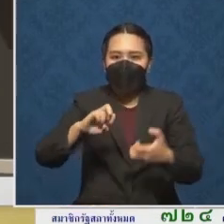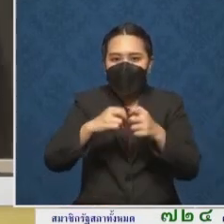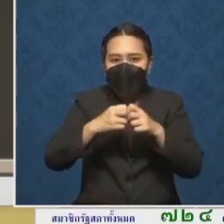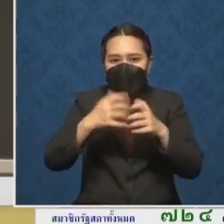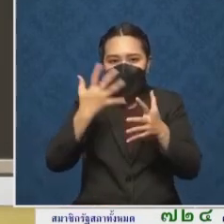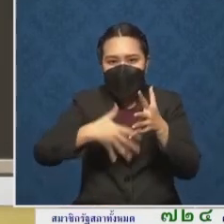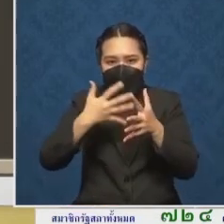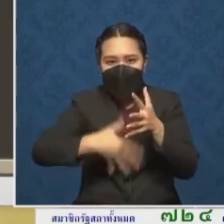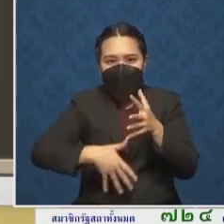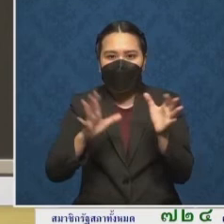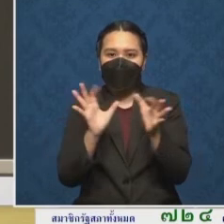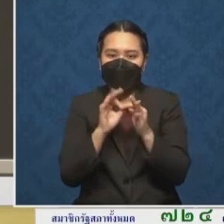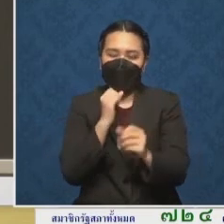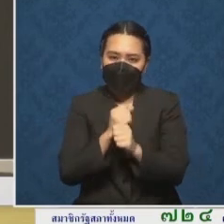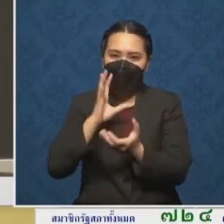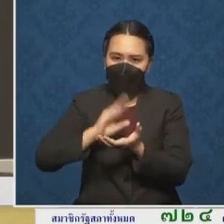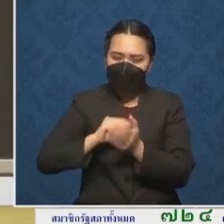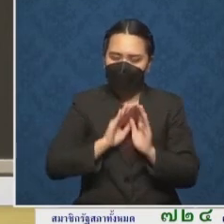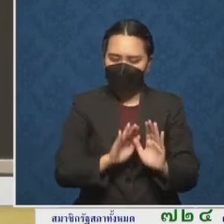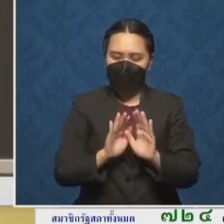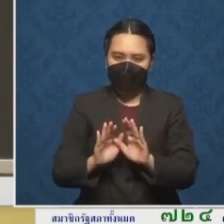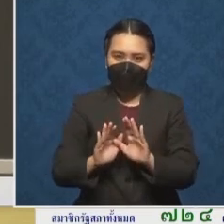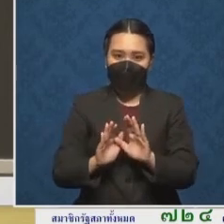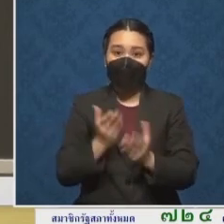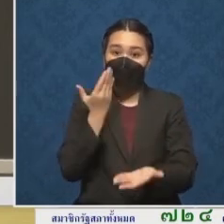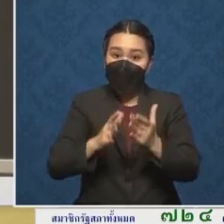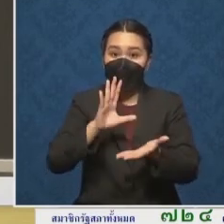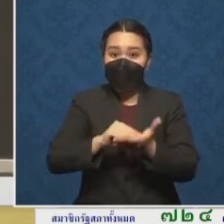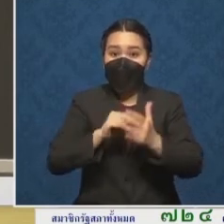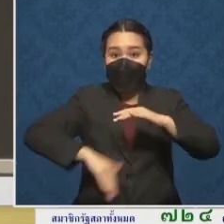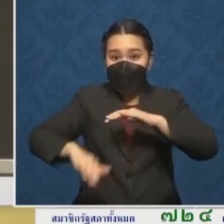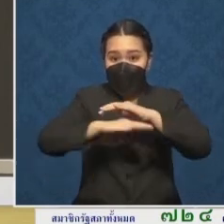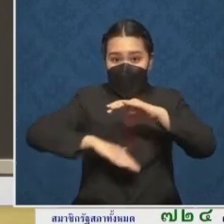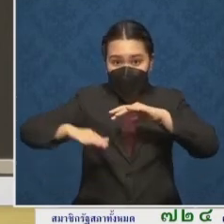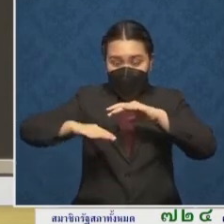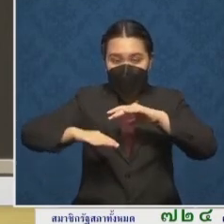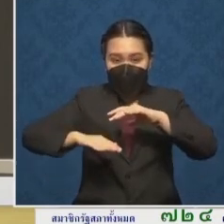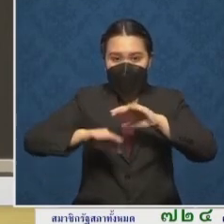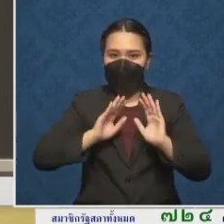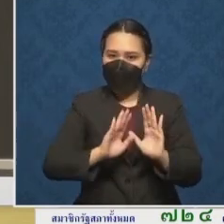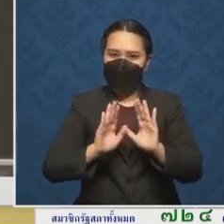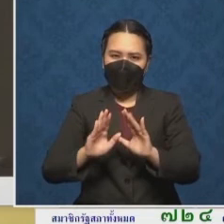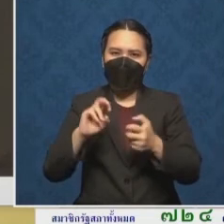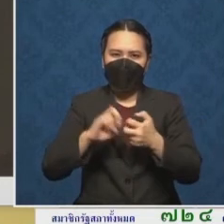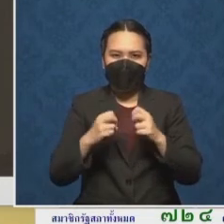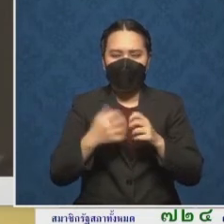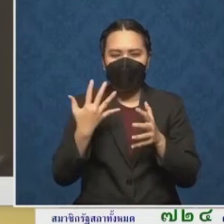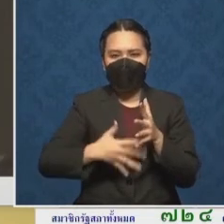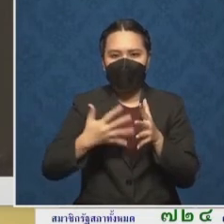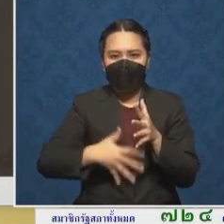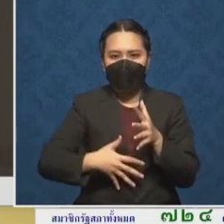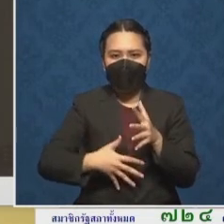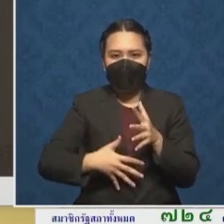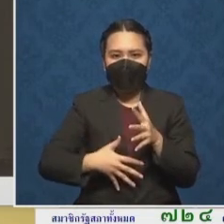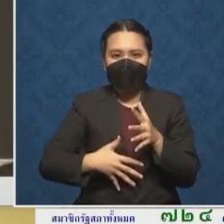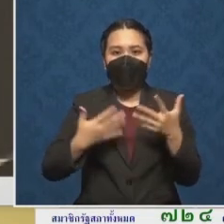ทำคลังข้อมูลหรือฐานข้อมูล ข้ามหน่วยงานนะครับแล้วก็เป็นอุปสร